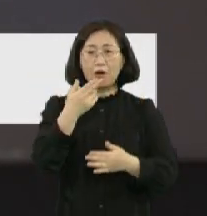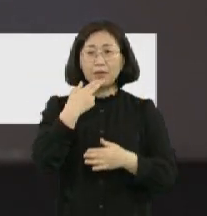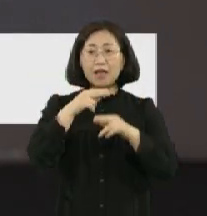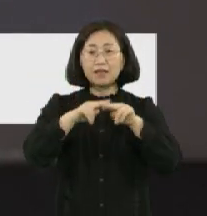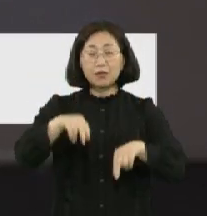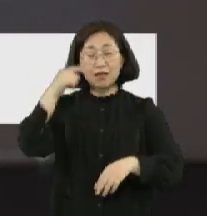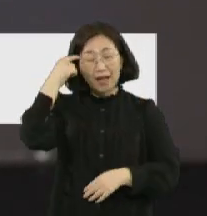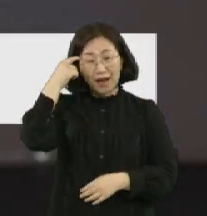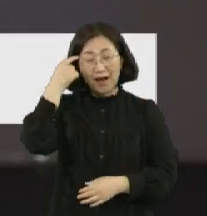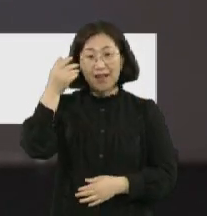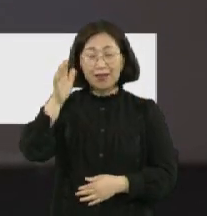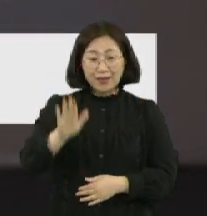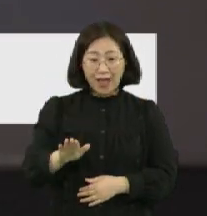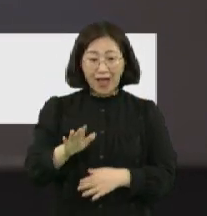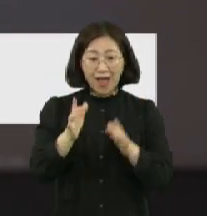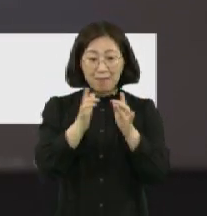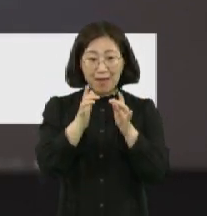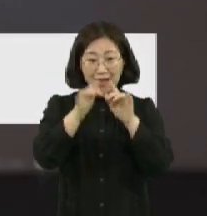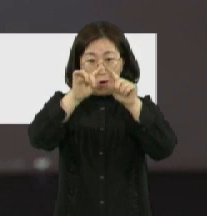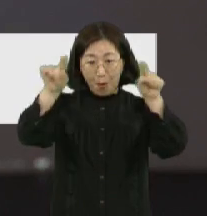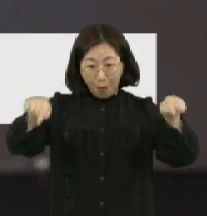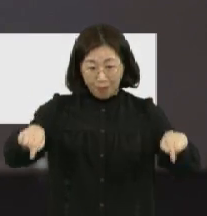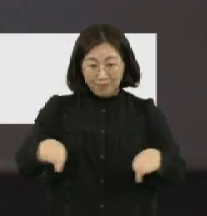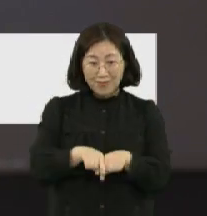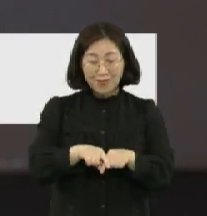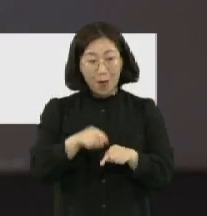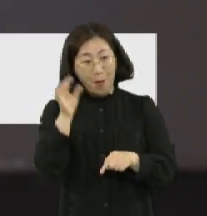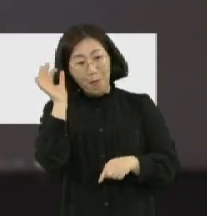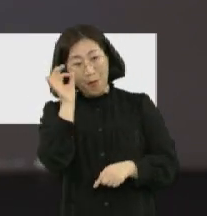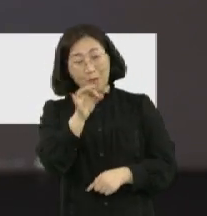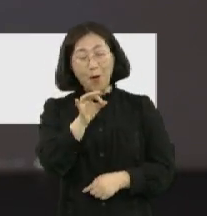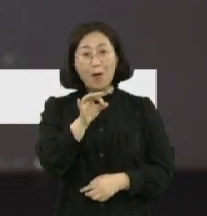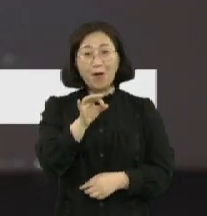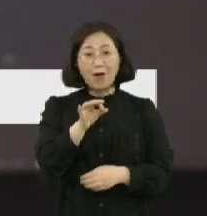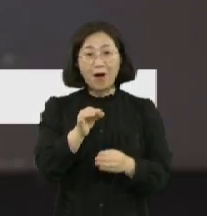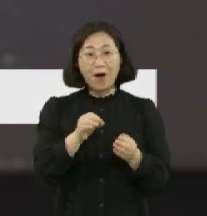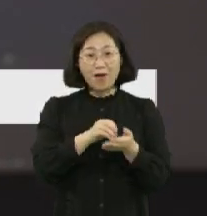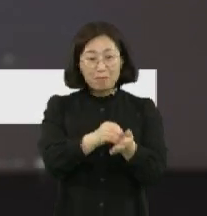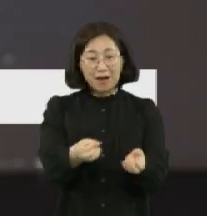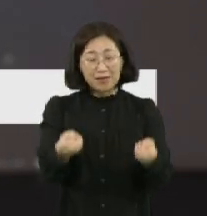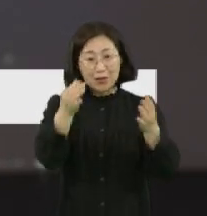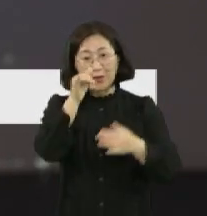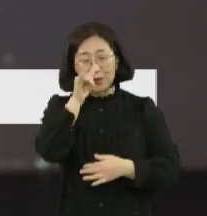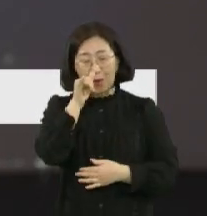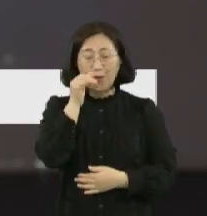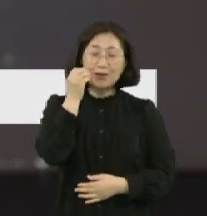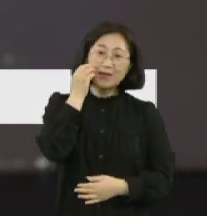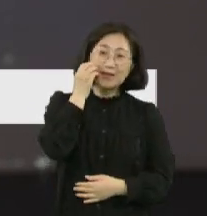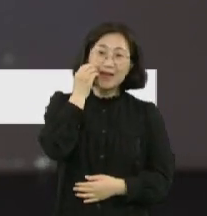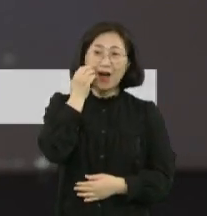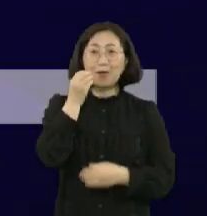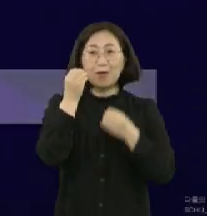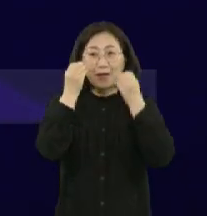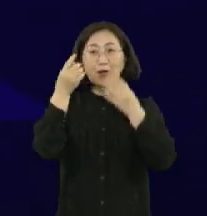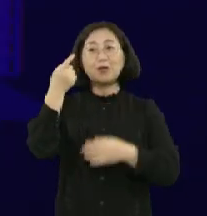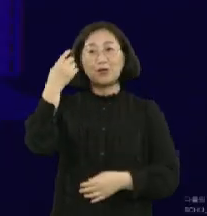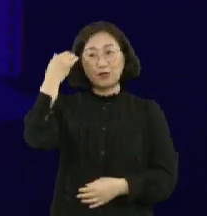생각했는데 이렇게 메타버스로 입학식을 하게 돼서 너무 신기하고 또 새로운 추억 만들게 된 것